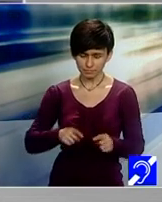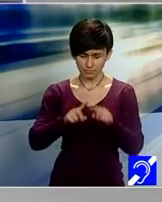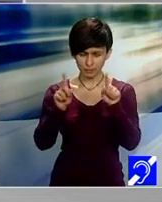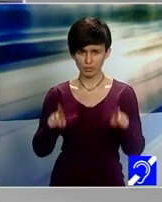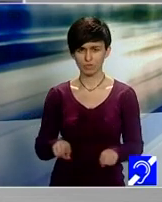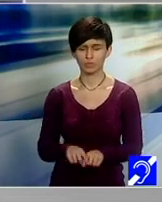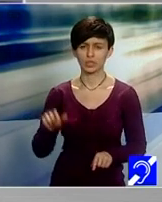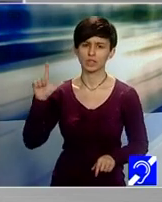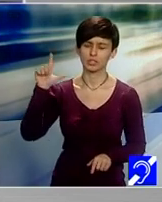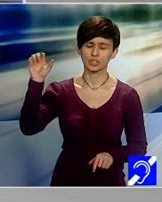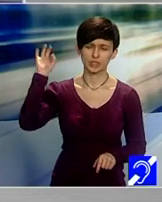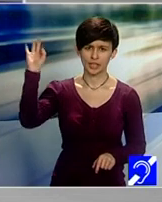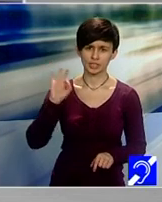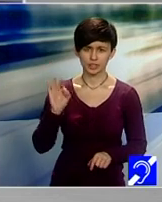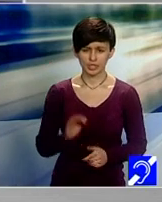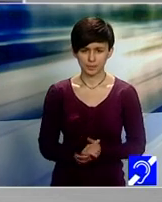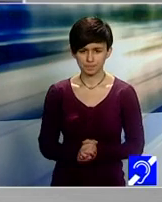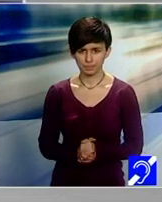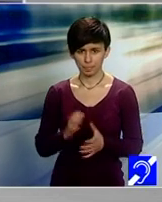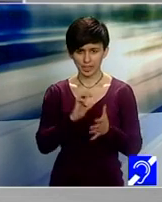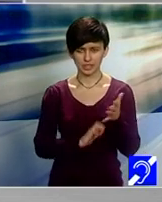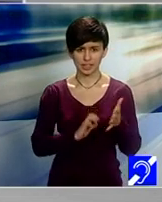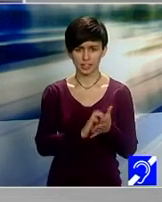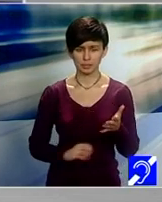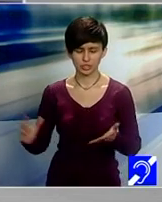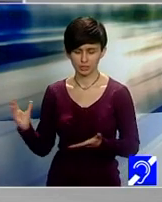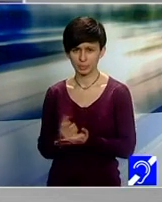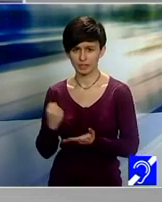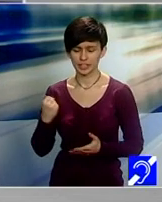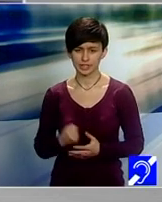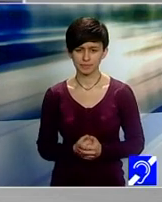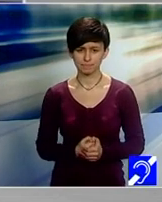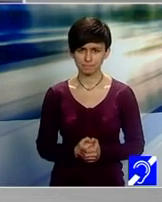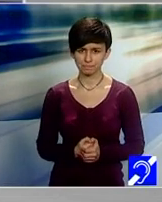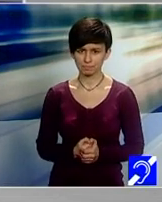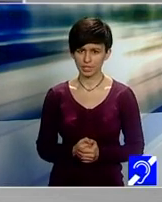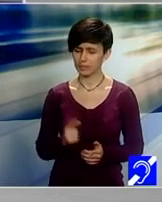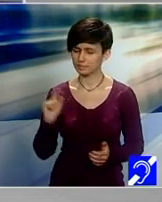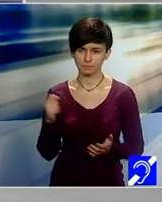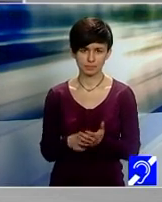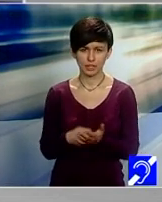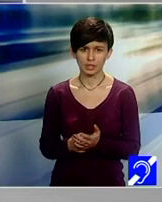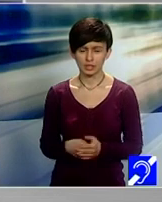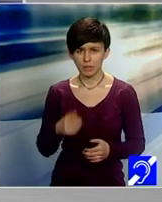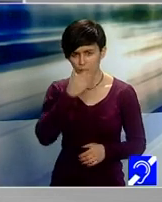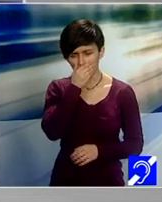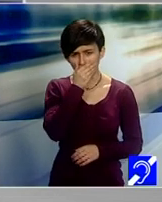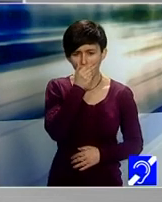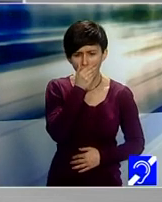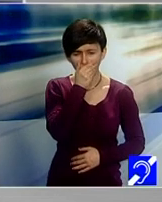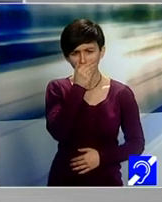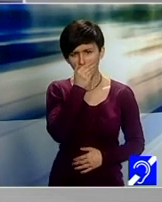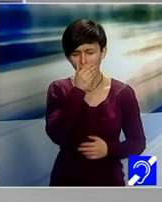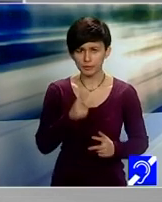noi 2% din impozitul pe venit, lucru care nu-i costă nimic și care ne ajută pe noi să continuăm activitatea și